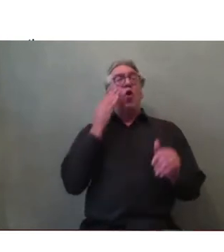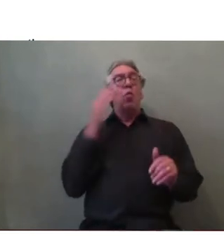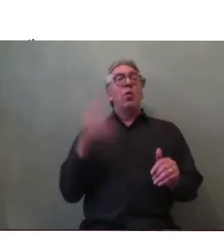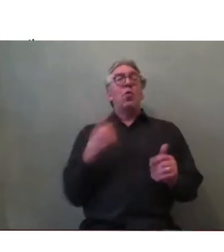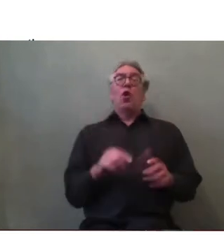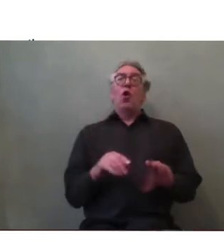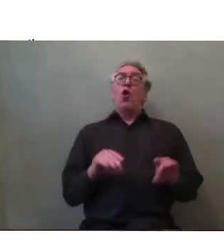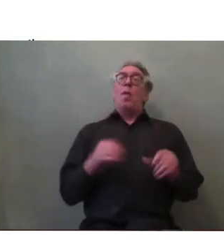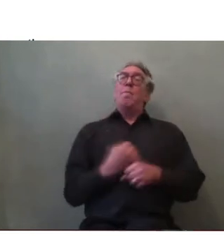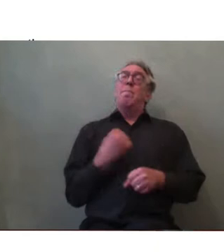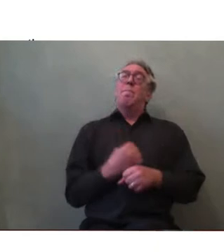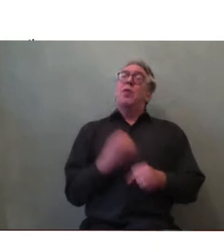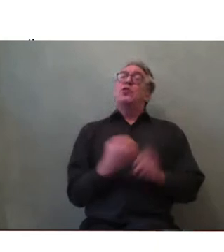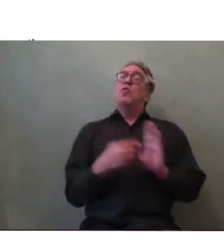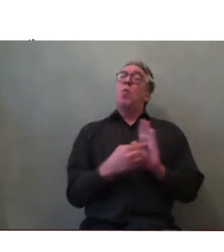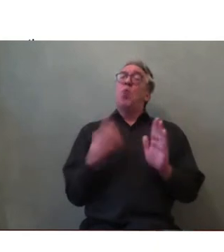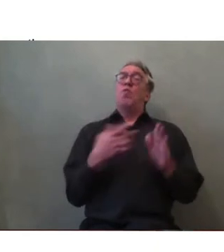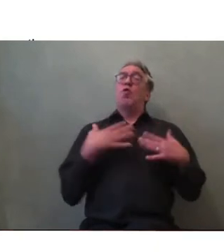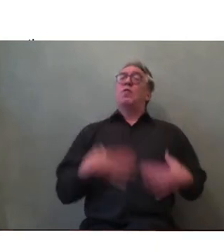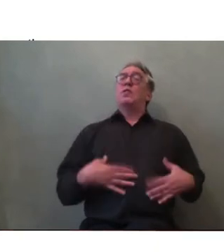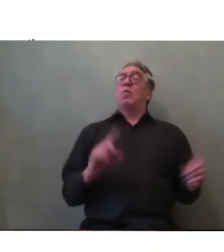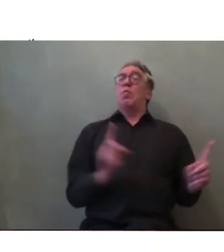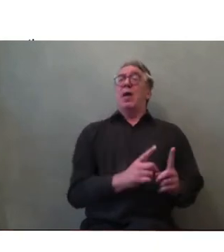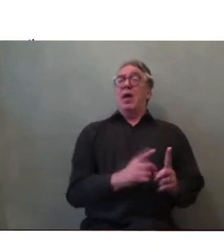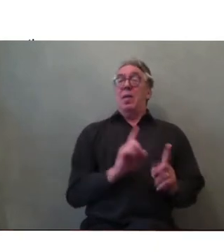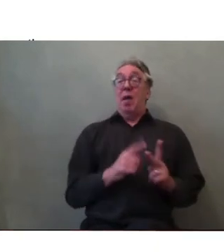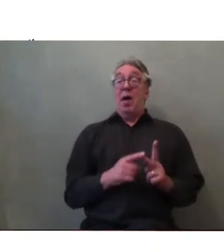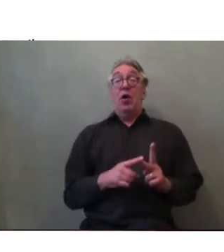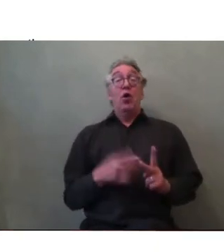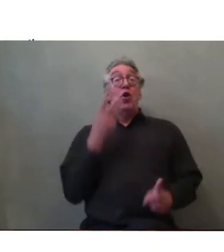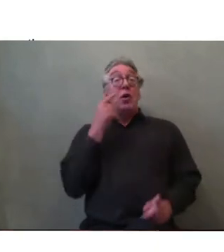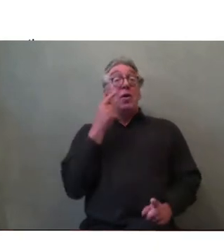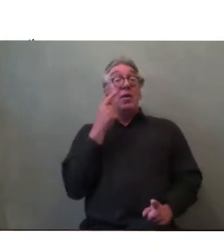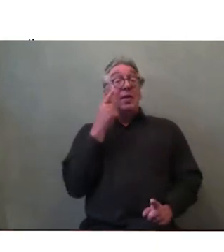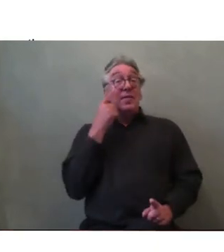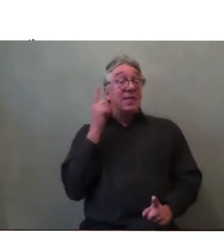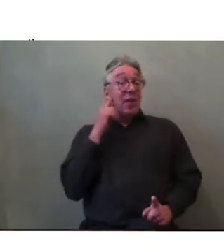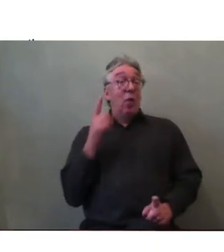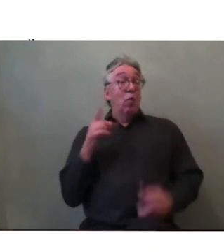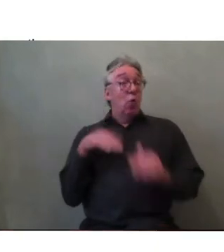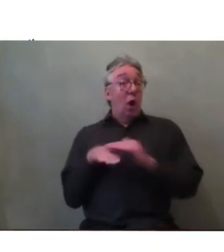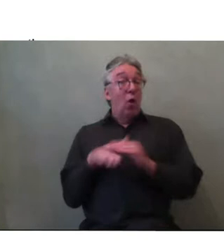toegankelijkheid. En dat er veel minder kennis was over mentale toegankelijkheid en financiële toegankelijkheid.